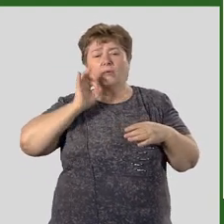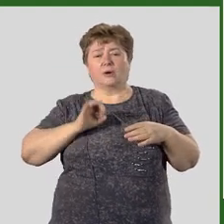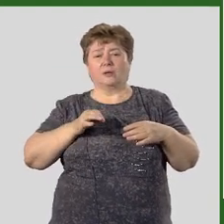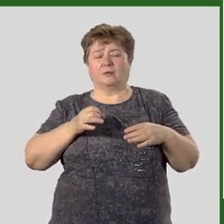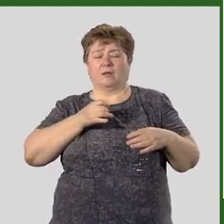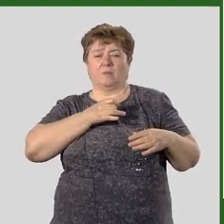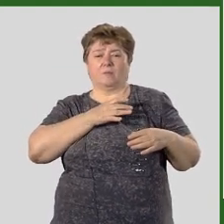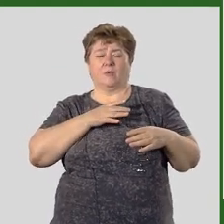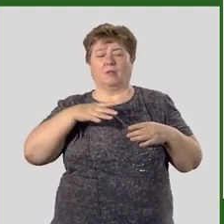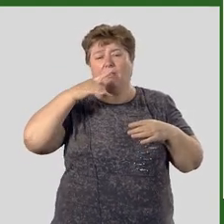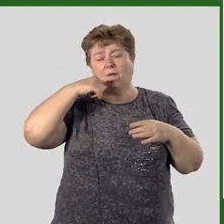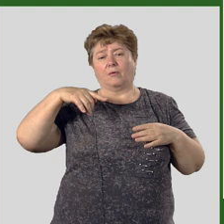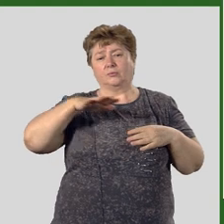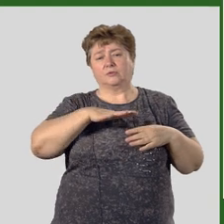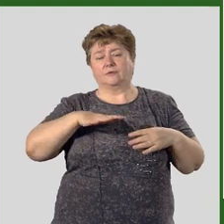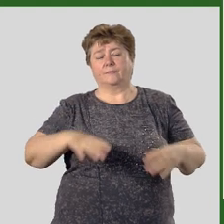Украину, Белоруссию.